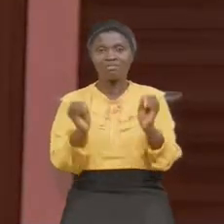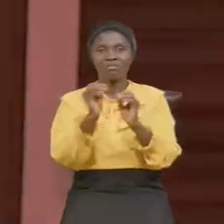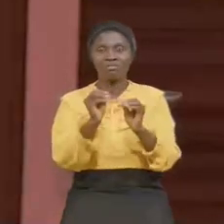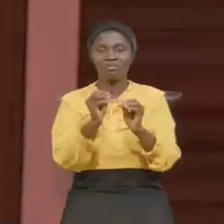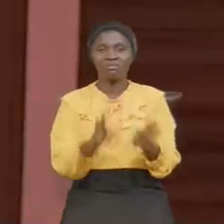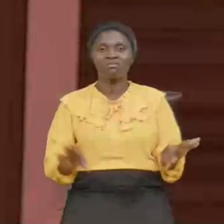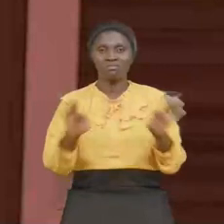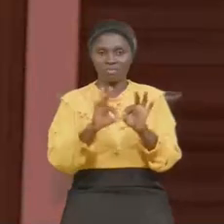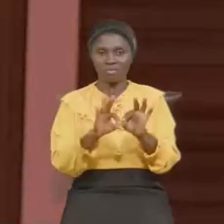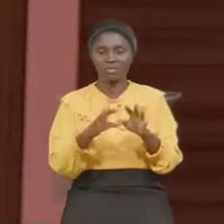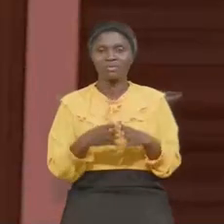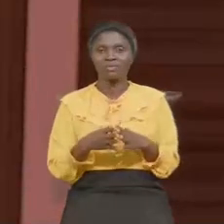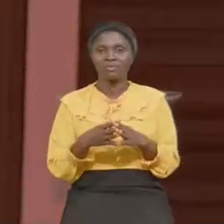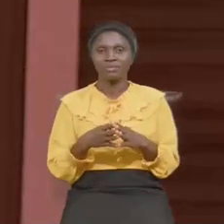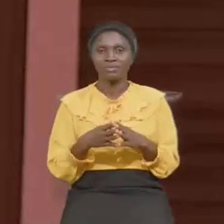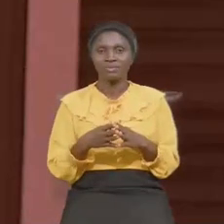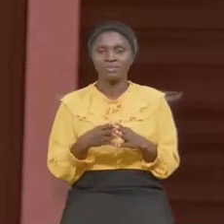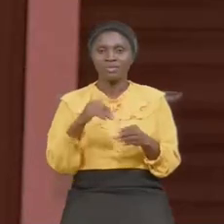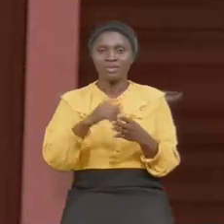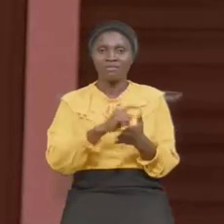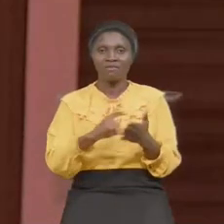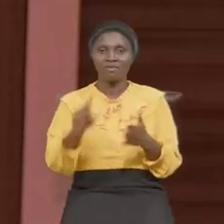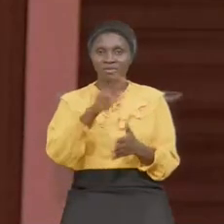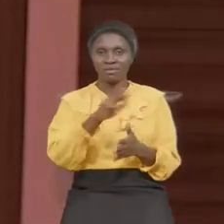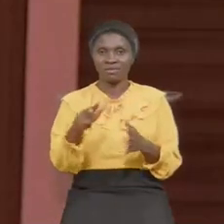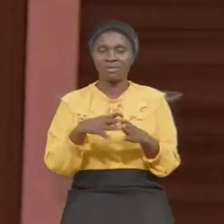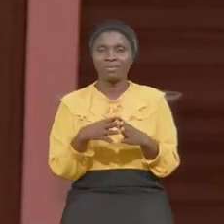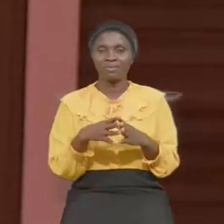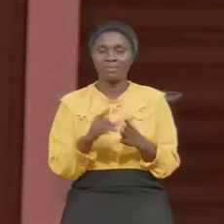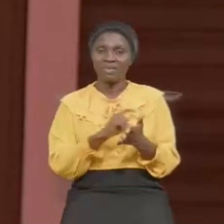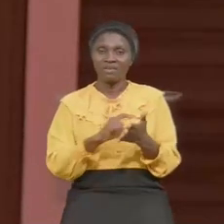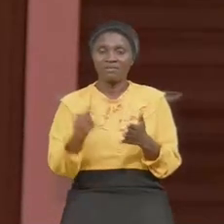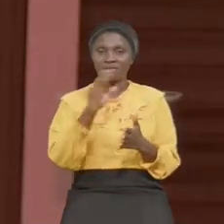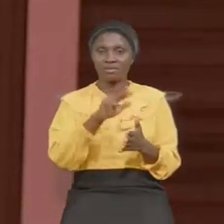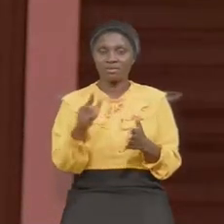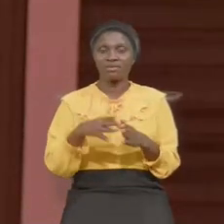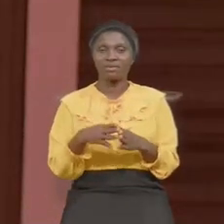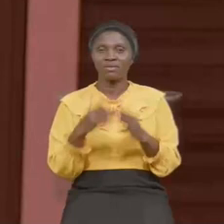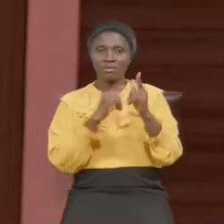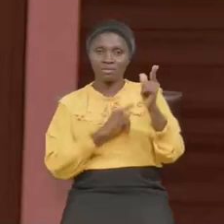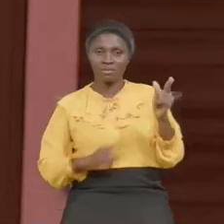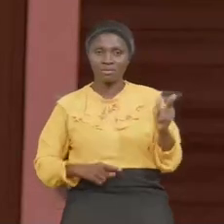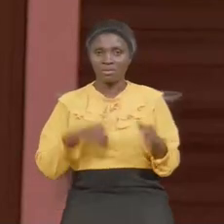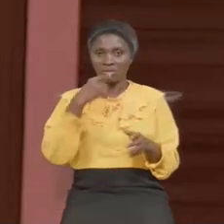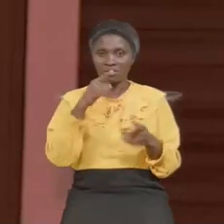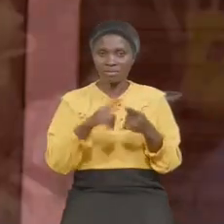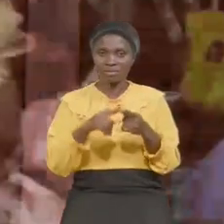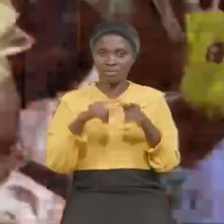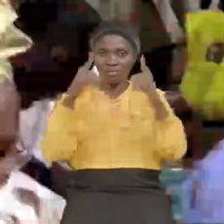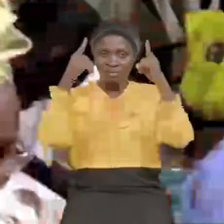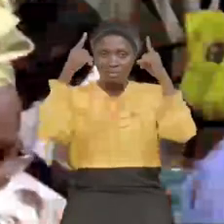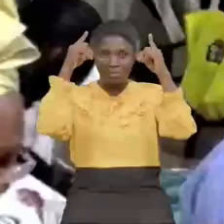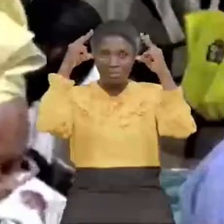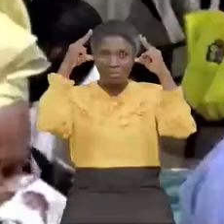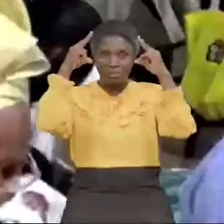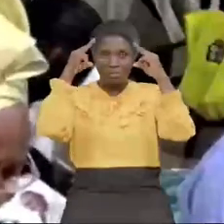le verdict final, verset 33. Verset 33, l'Éternel dit à Moïse, c'est celui